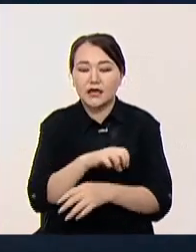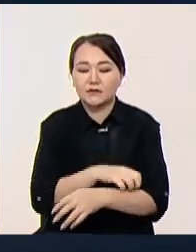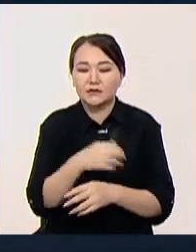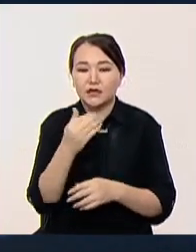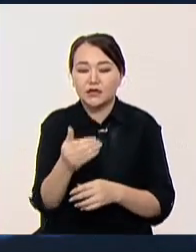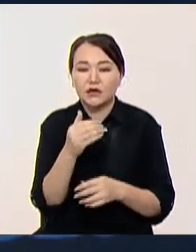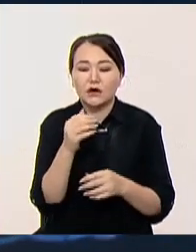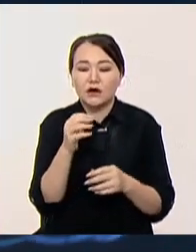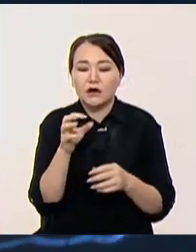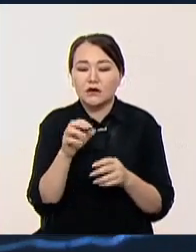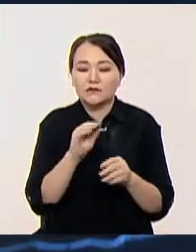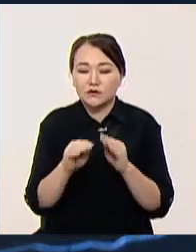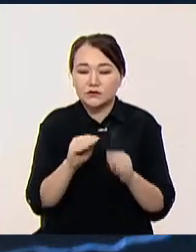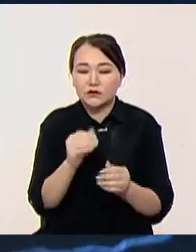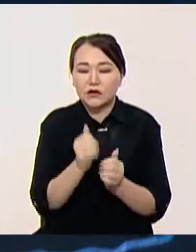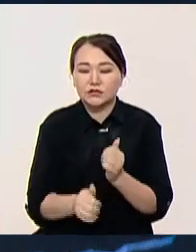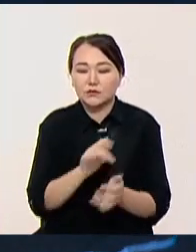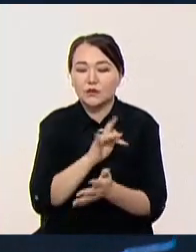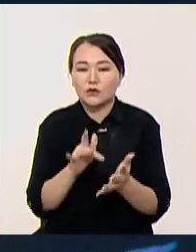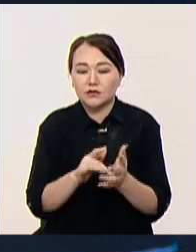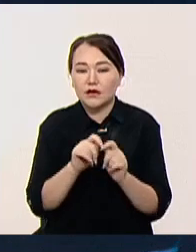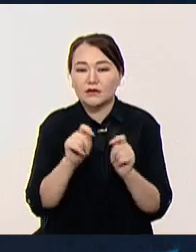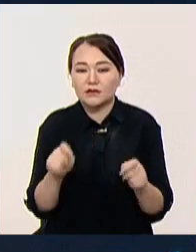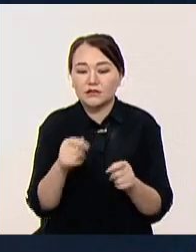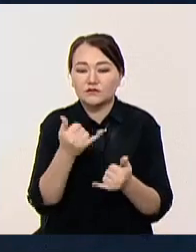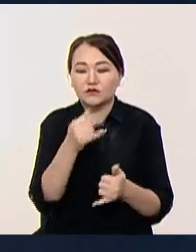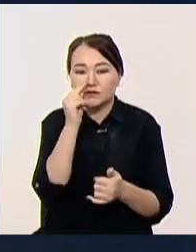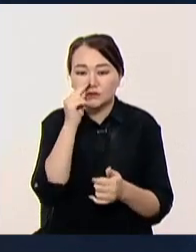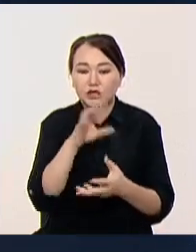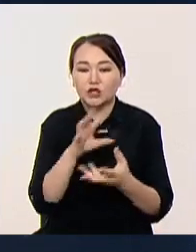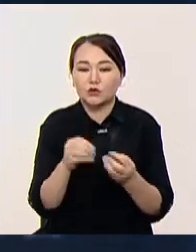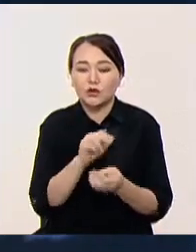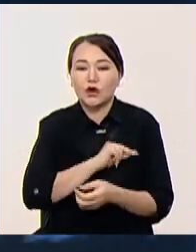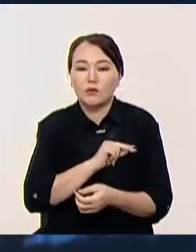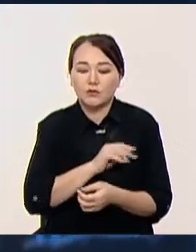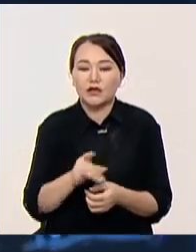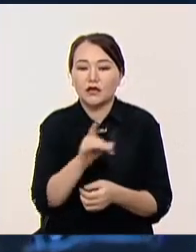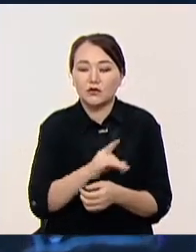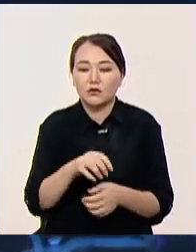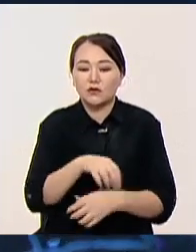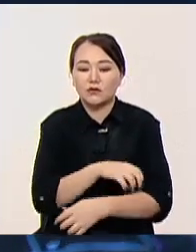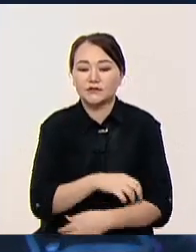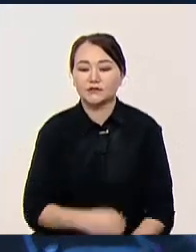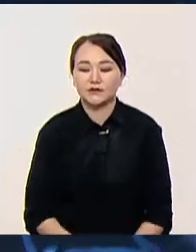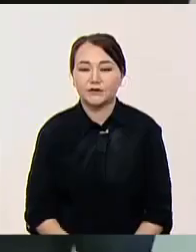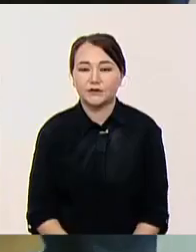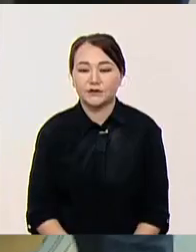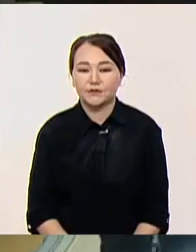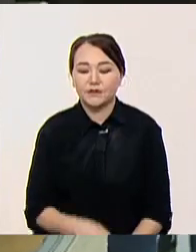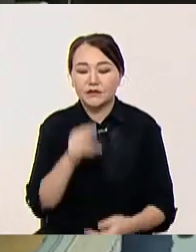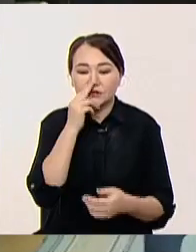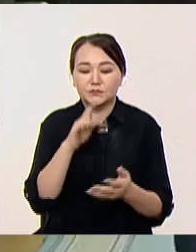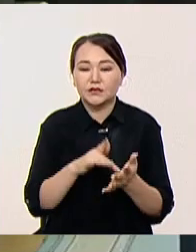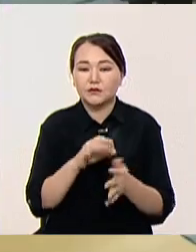Ее подразделения созданы в каждом городе. Сегодня в Шымкенте подвели итоги работы региональной комиссии. В